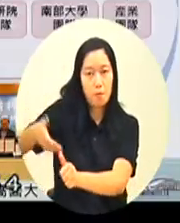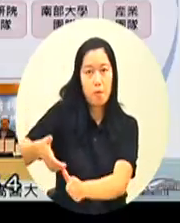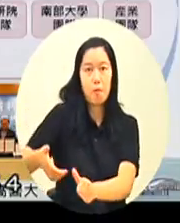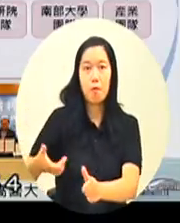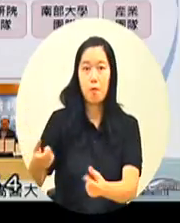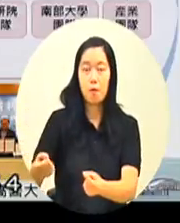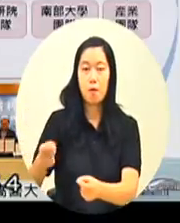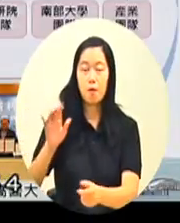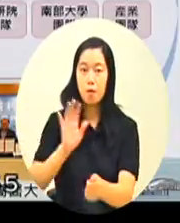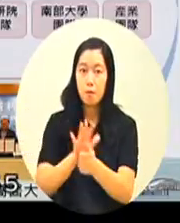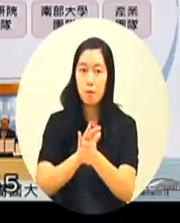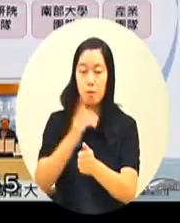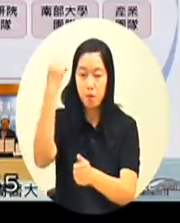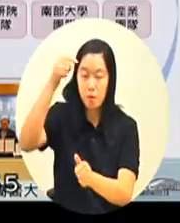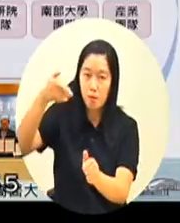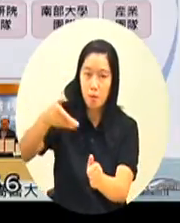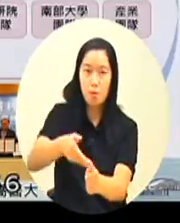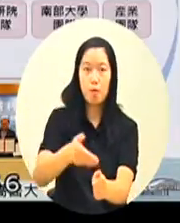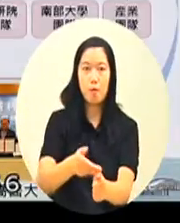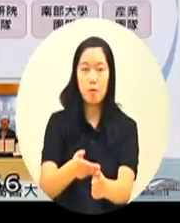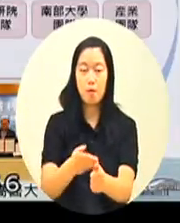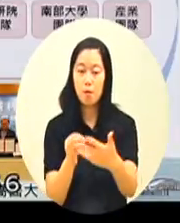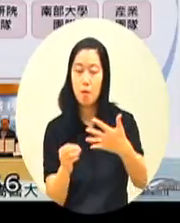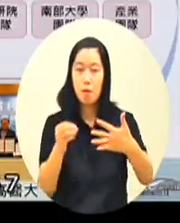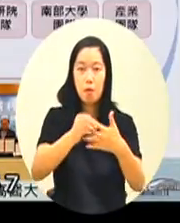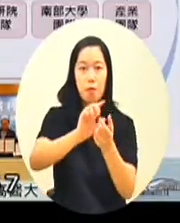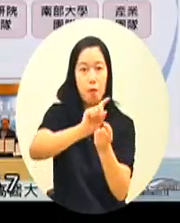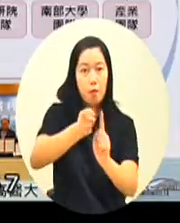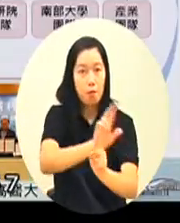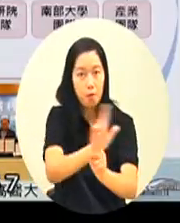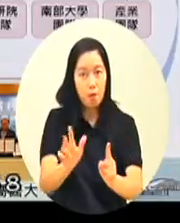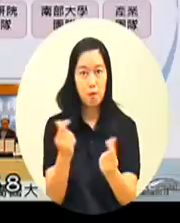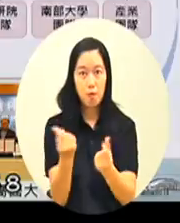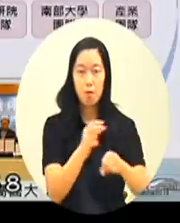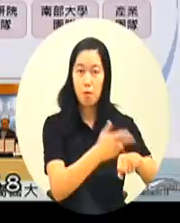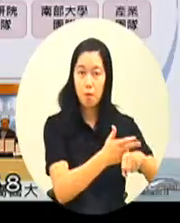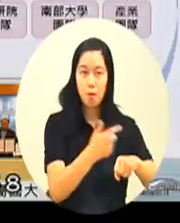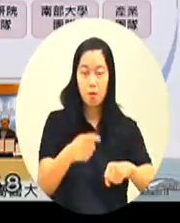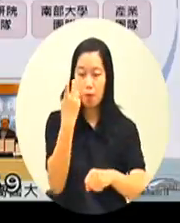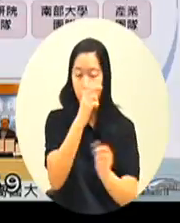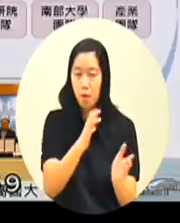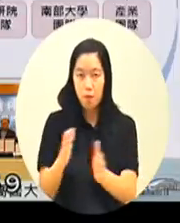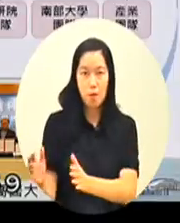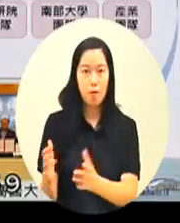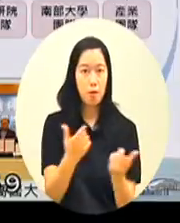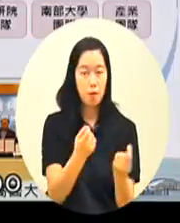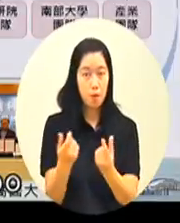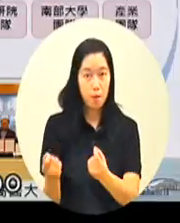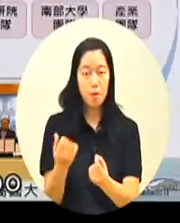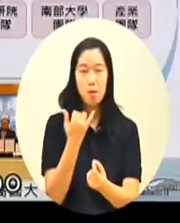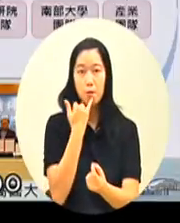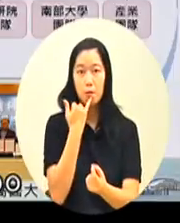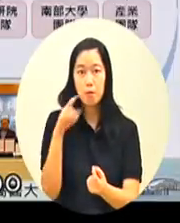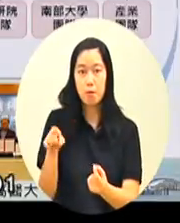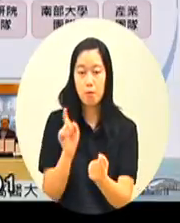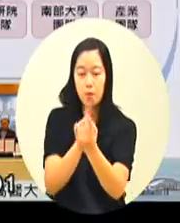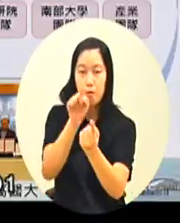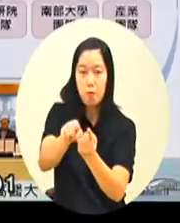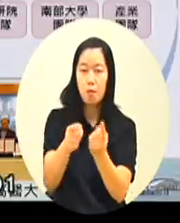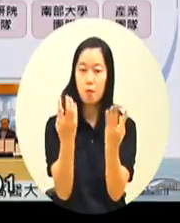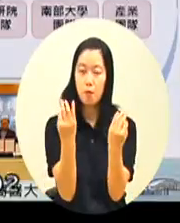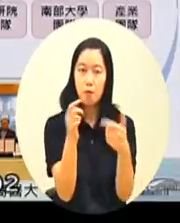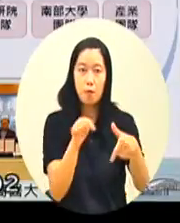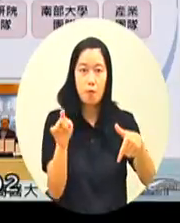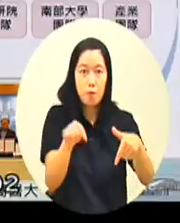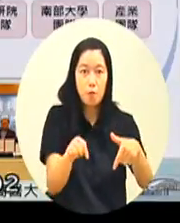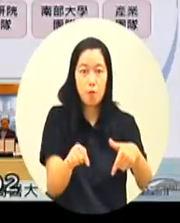统产业在升级转型上面，不管是在技术方面或在管理方式上面，能够走向数位化，能够走